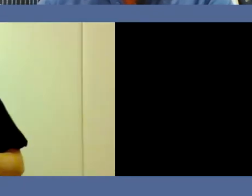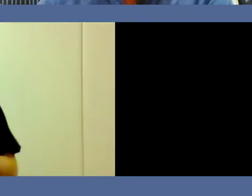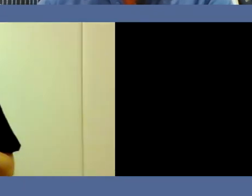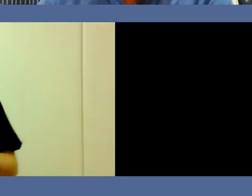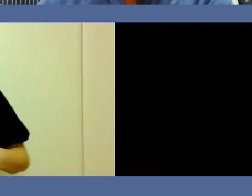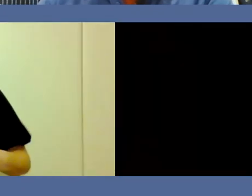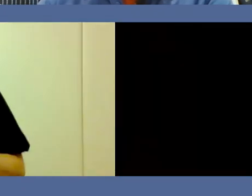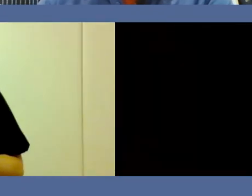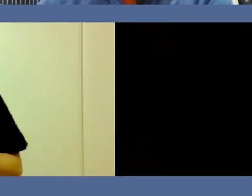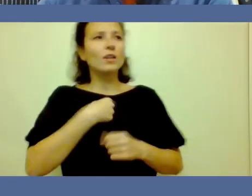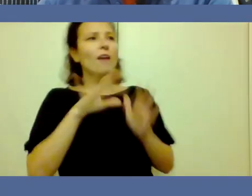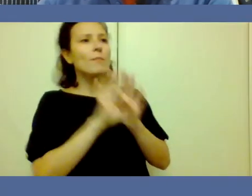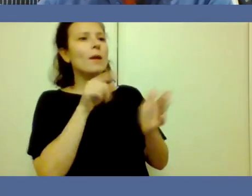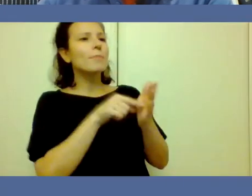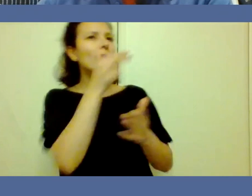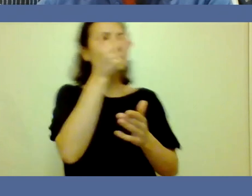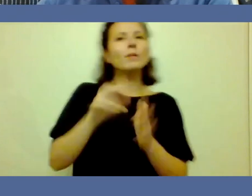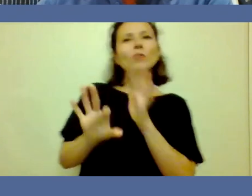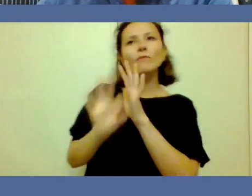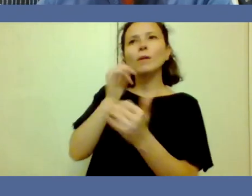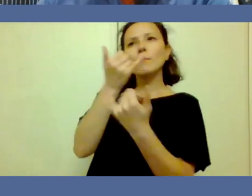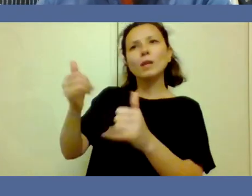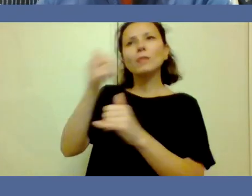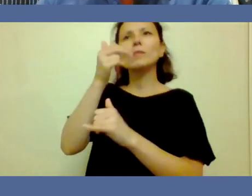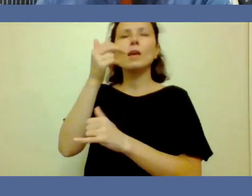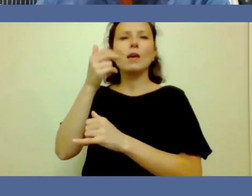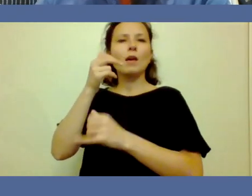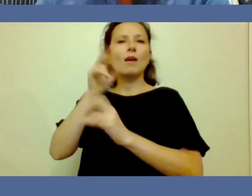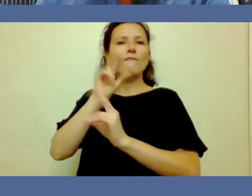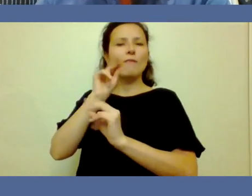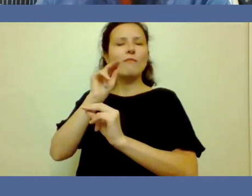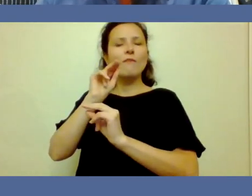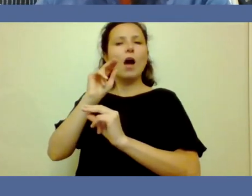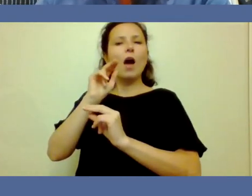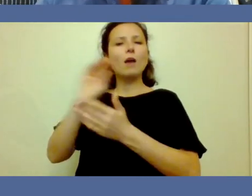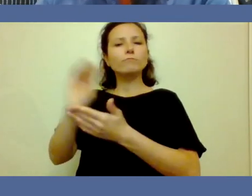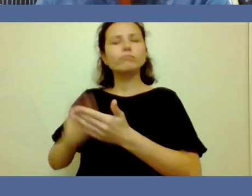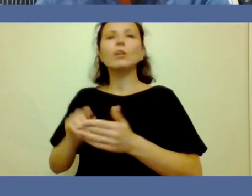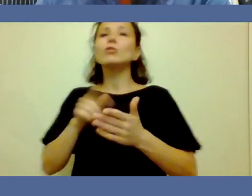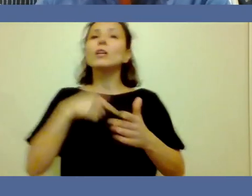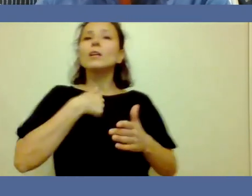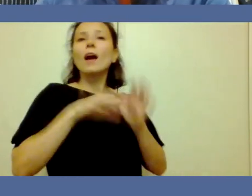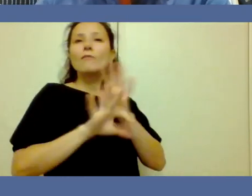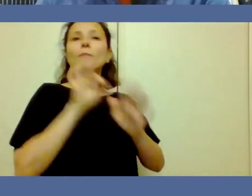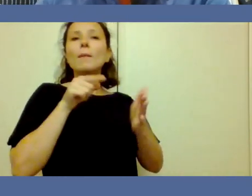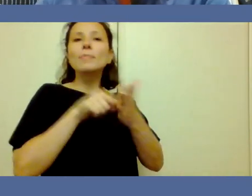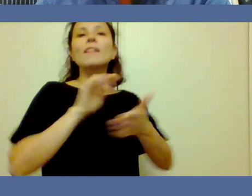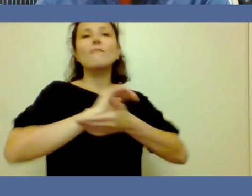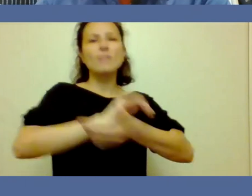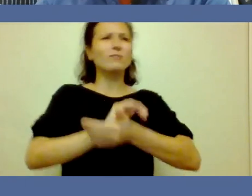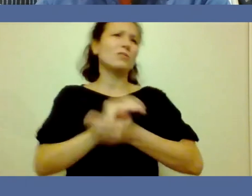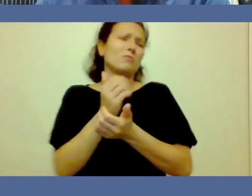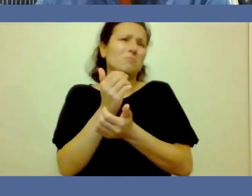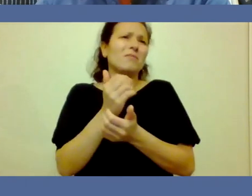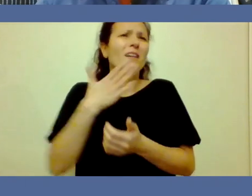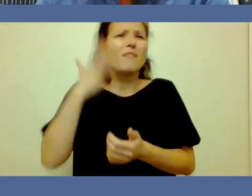czy ja wybieram ten temat, czy ja wybieram ten rodzaj narracji, czy ja wybieram tego wydawcę. To tak jak ze wszystkim. Czy